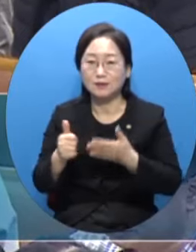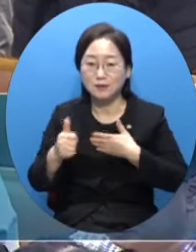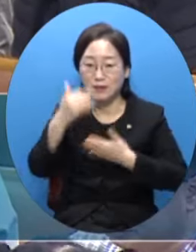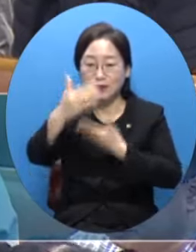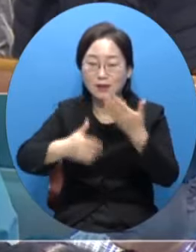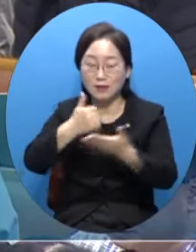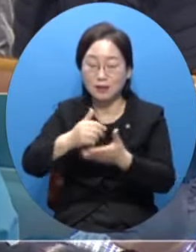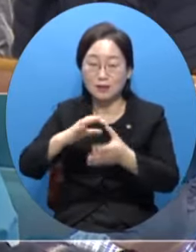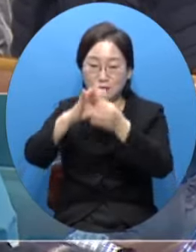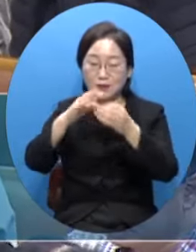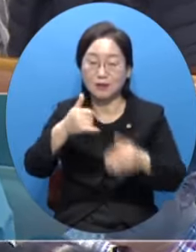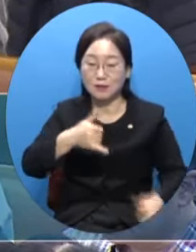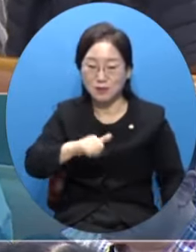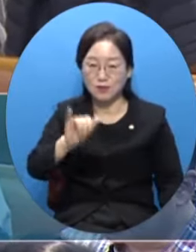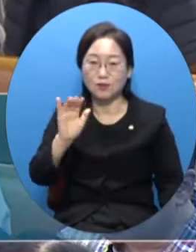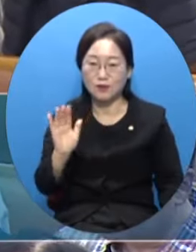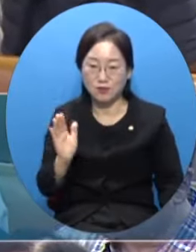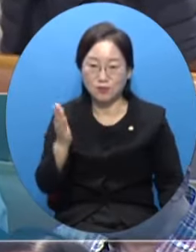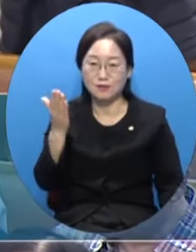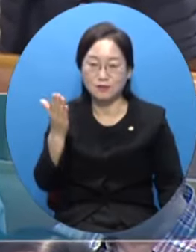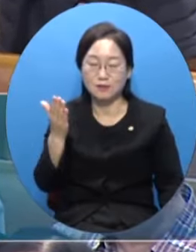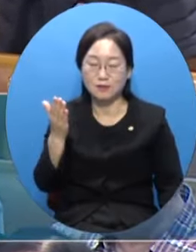저는 하나님의 자녀가 되었습니다.